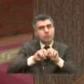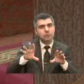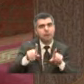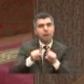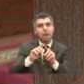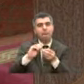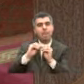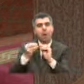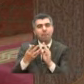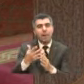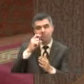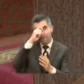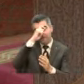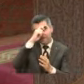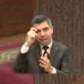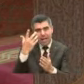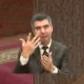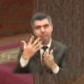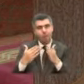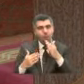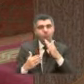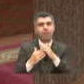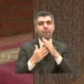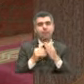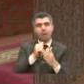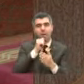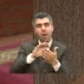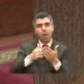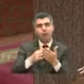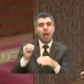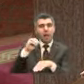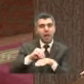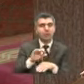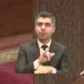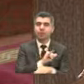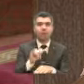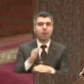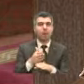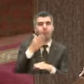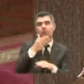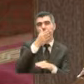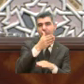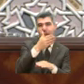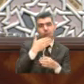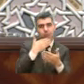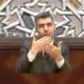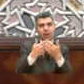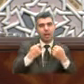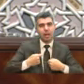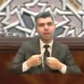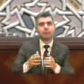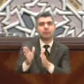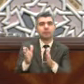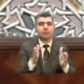بالنسبة لهذيك المنظومات اللي تتكون منظومات محلية ما يبقاش تطرح إن شاء الله في المستقبل. شكرا سيد الرئيس.